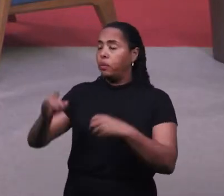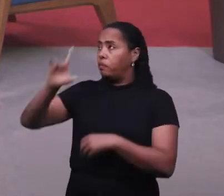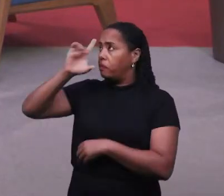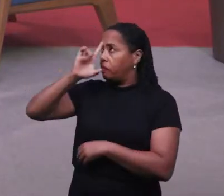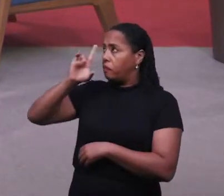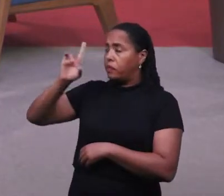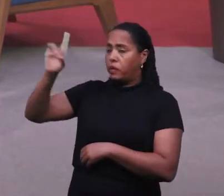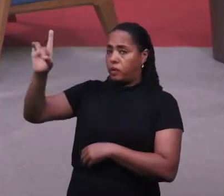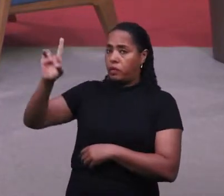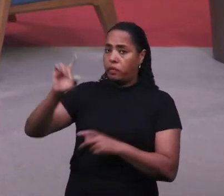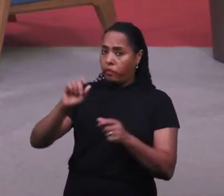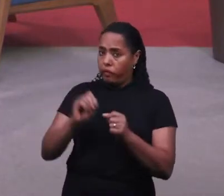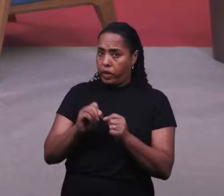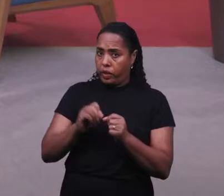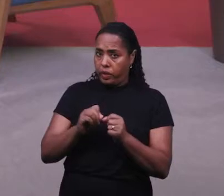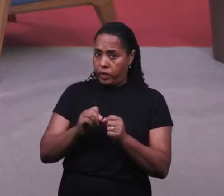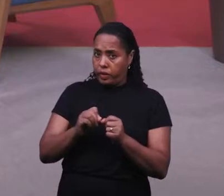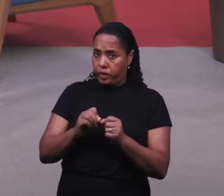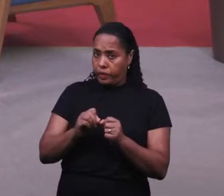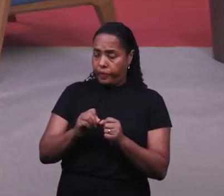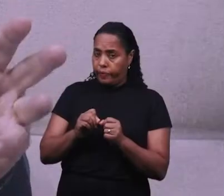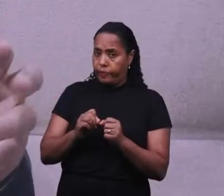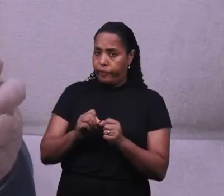Oui, tout ce que Dieu il fait,